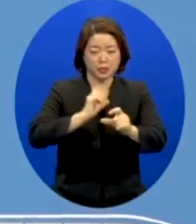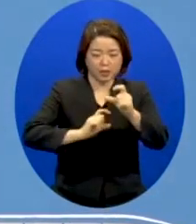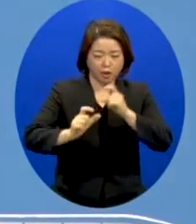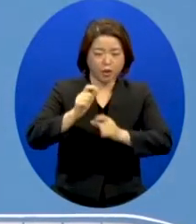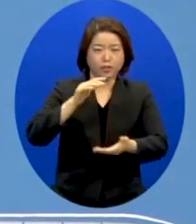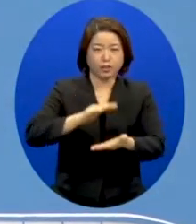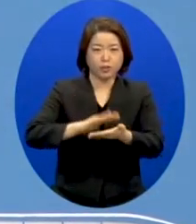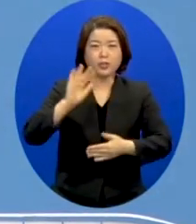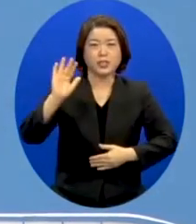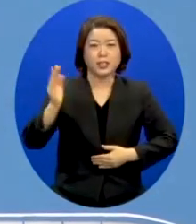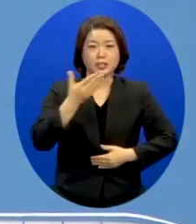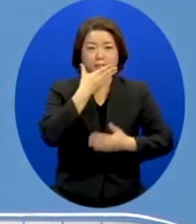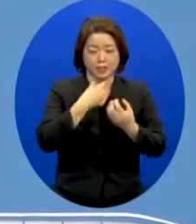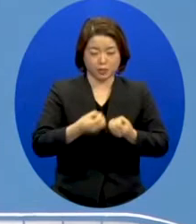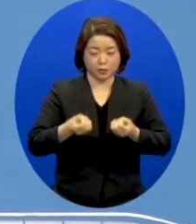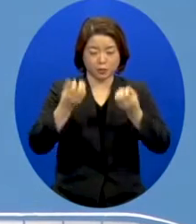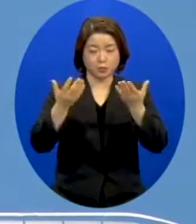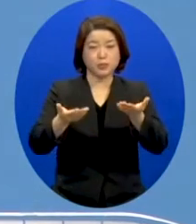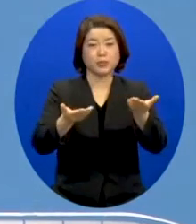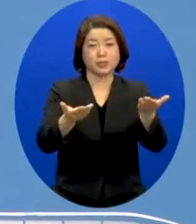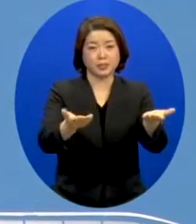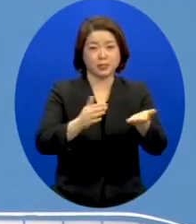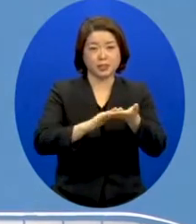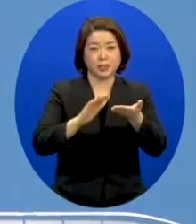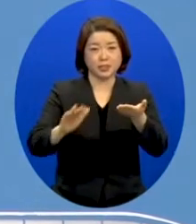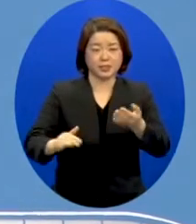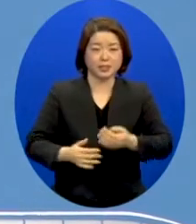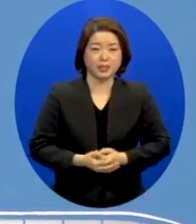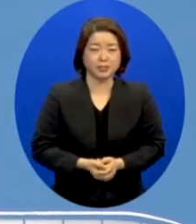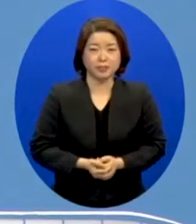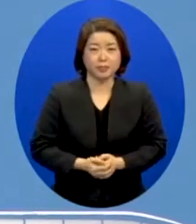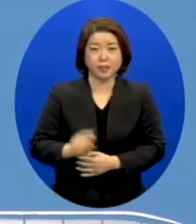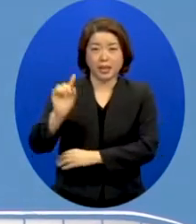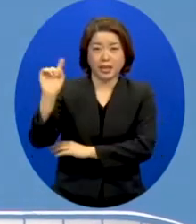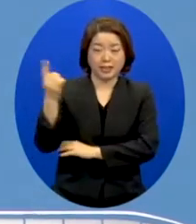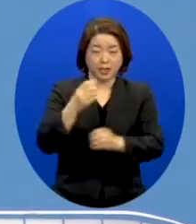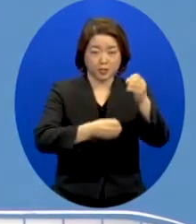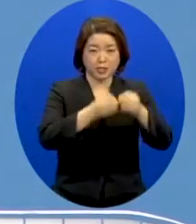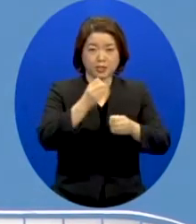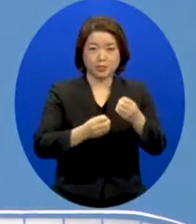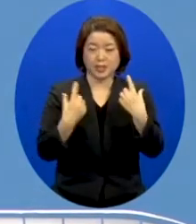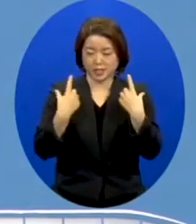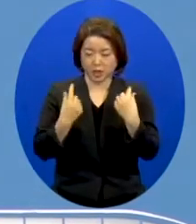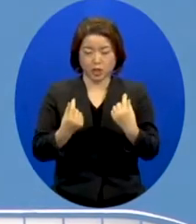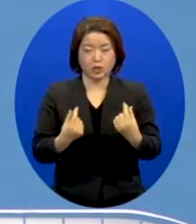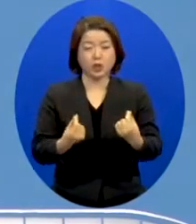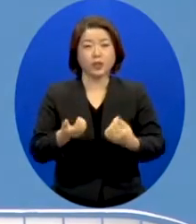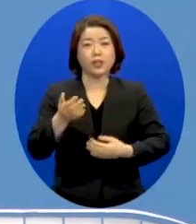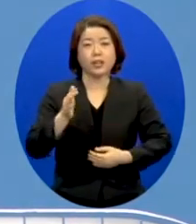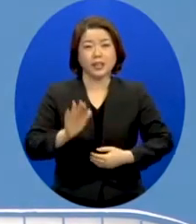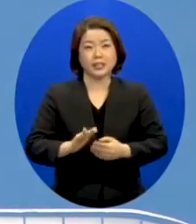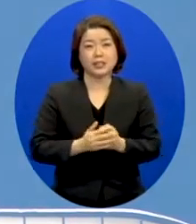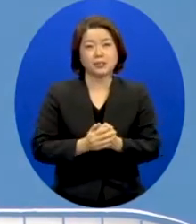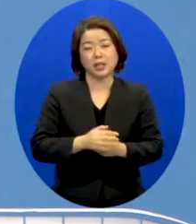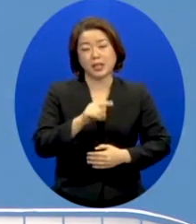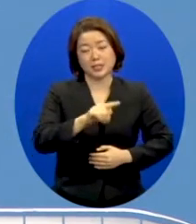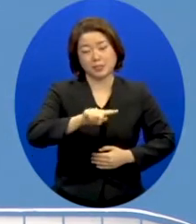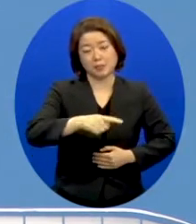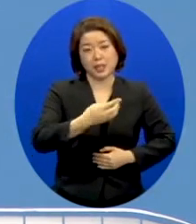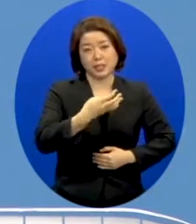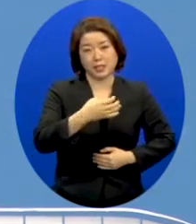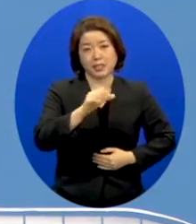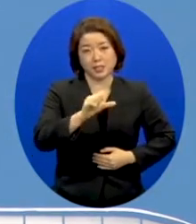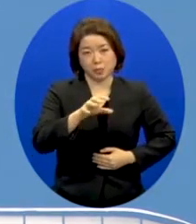축복합니다 아 다윗의 시편 2 늘 그렇지만 예 시편 145 편도 하나님을 향한 아주